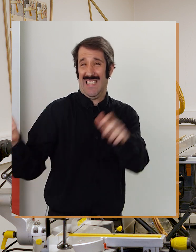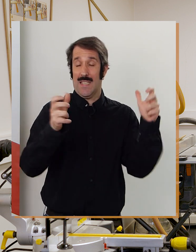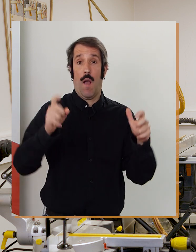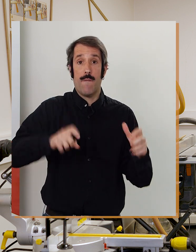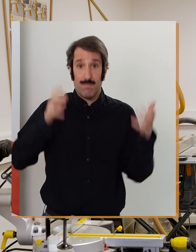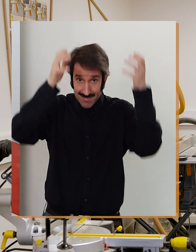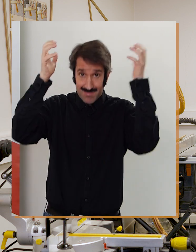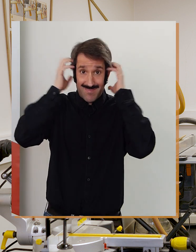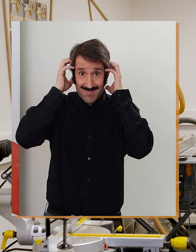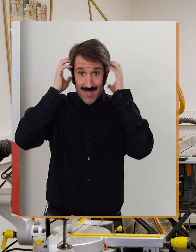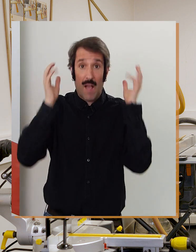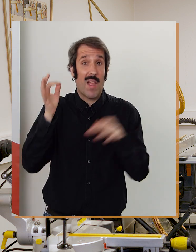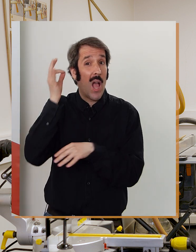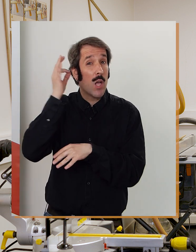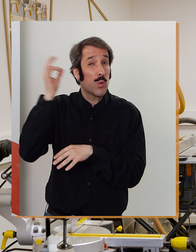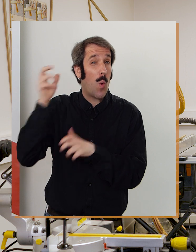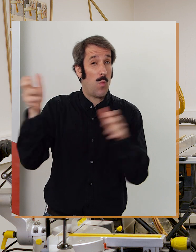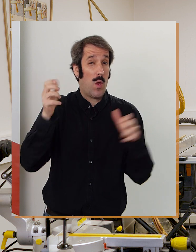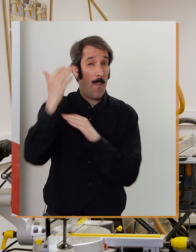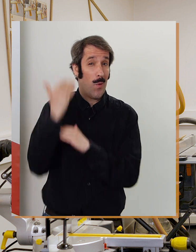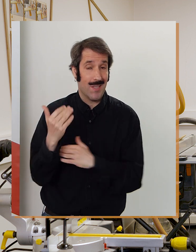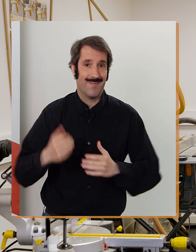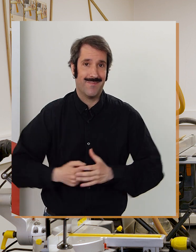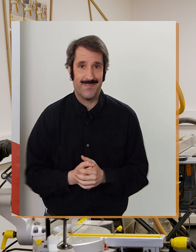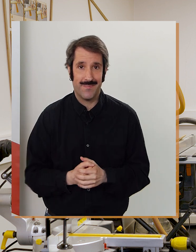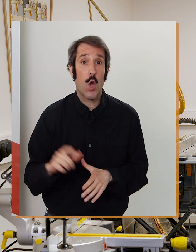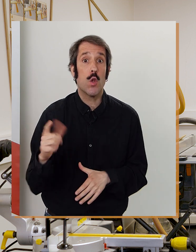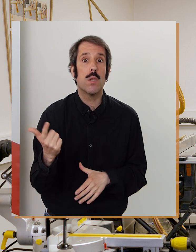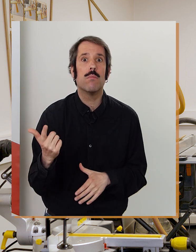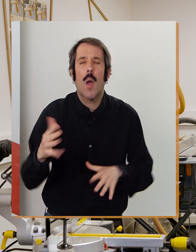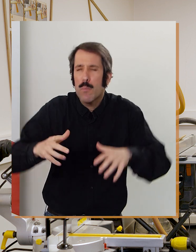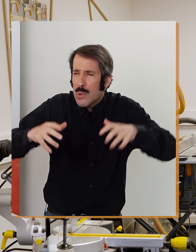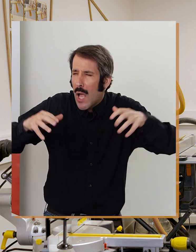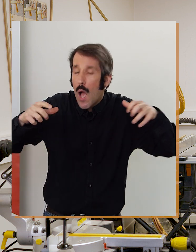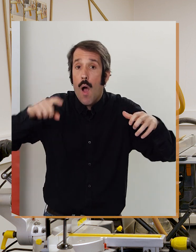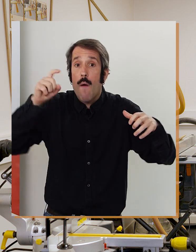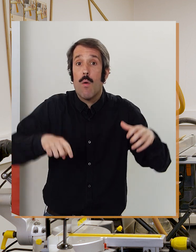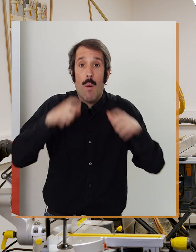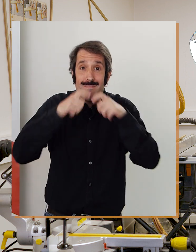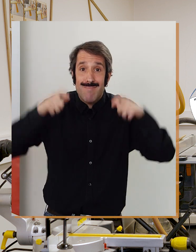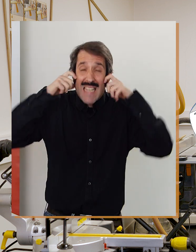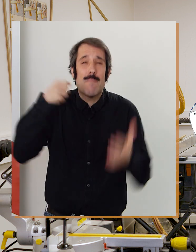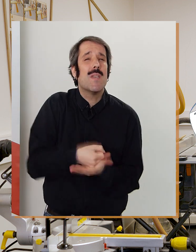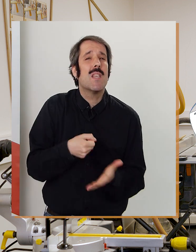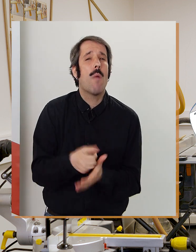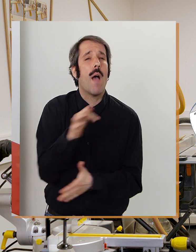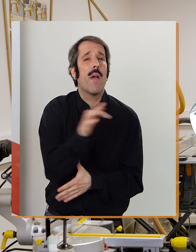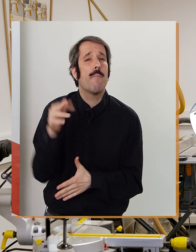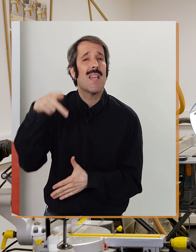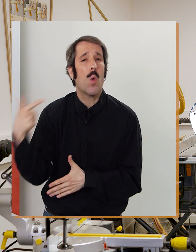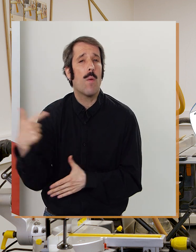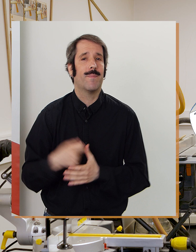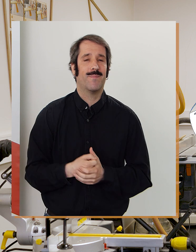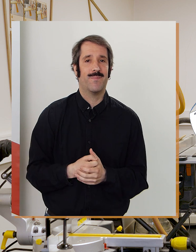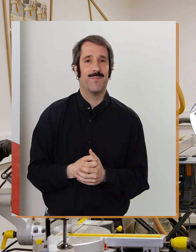bruit. Il va vous falloir donc un casque de protection auditif. Deuxième danger, la poussière. Il vous faudra donc un masque